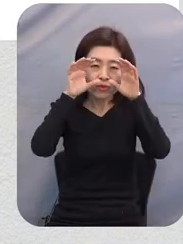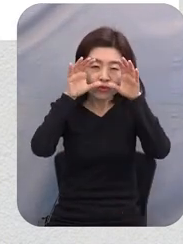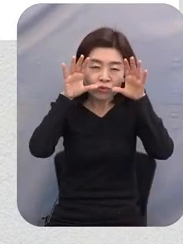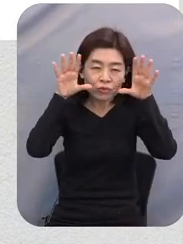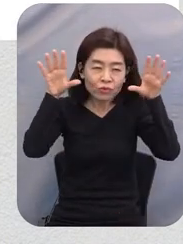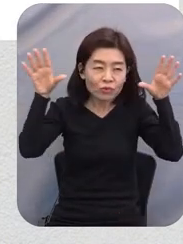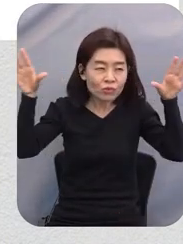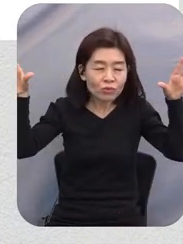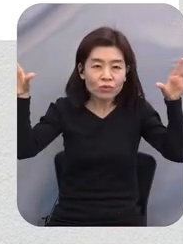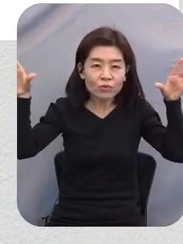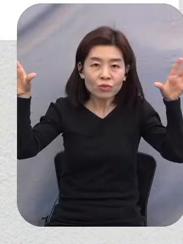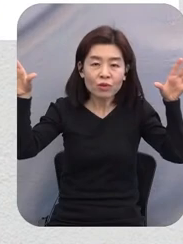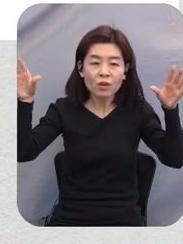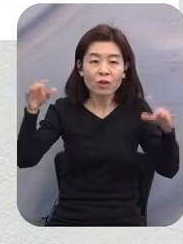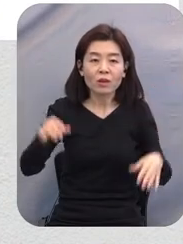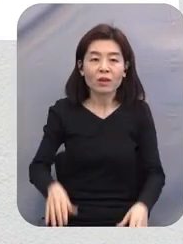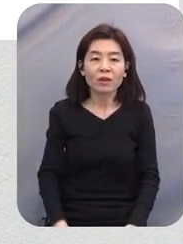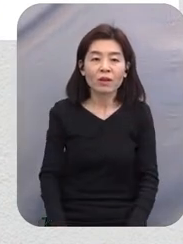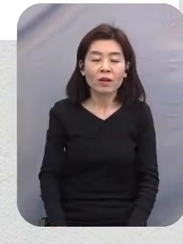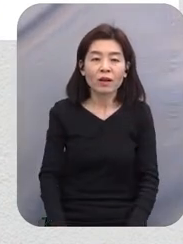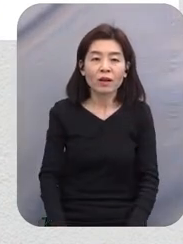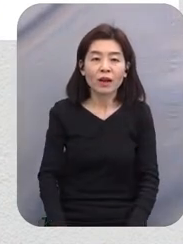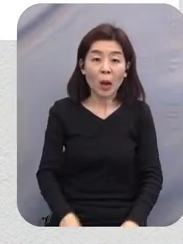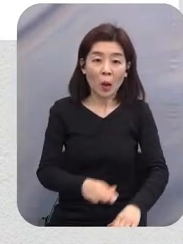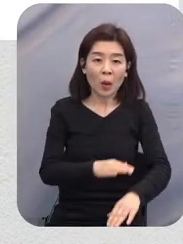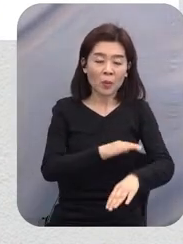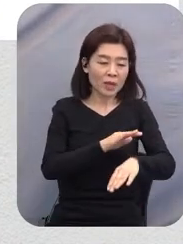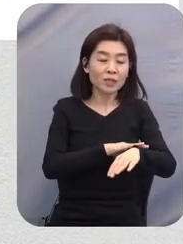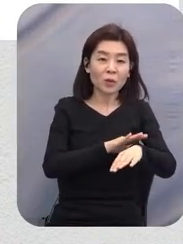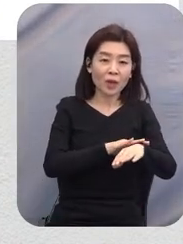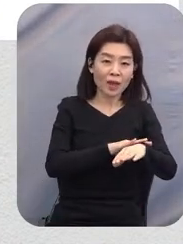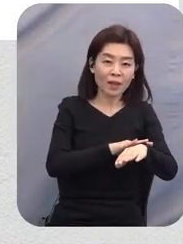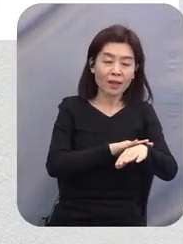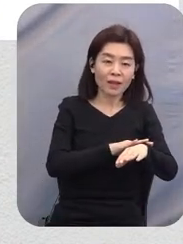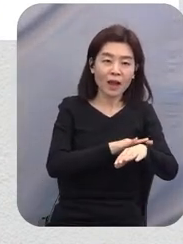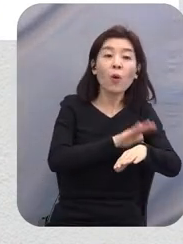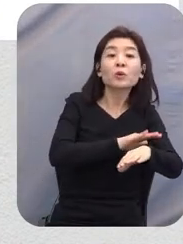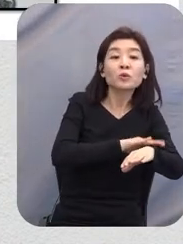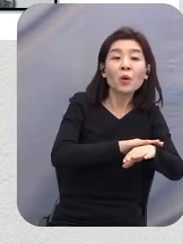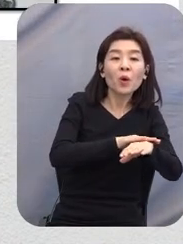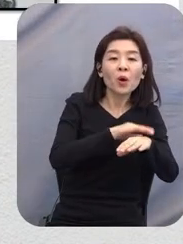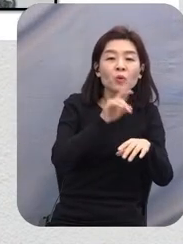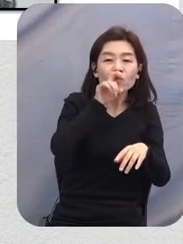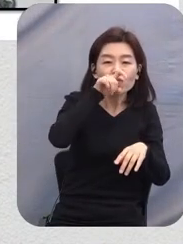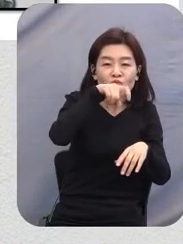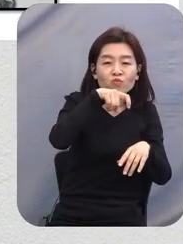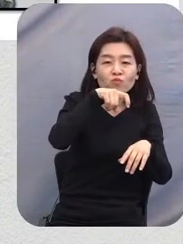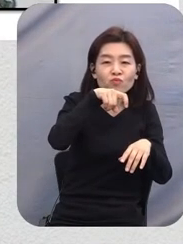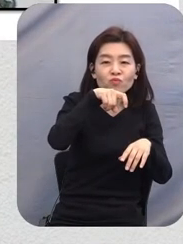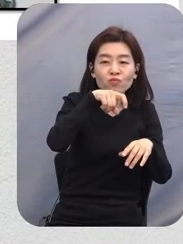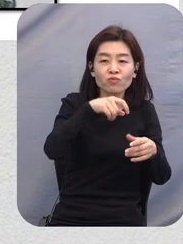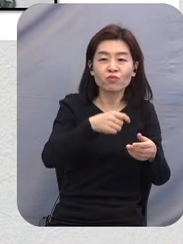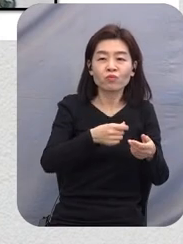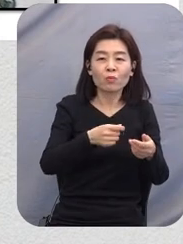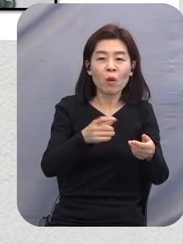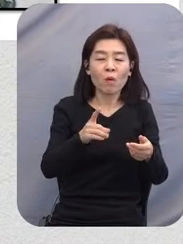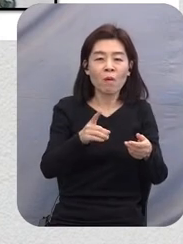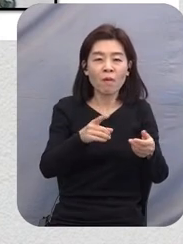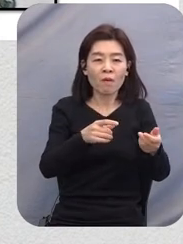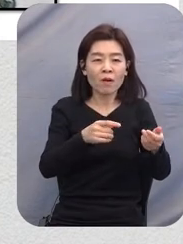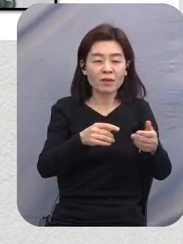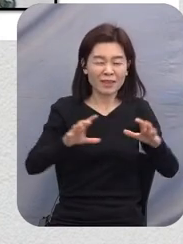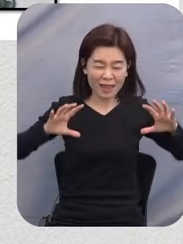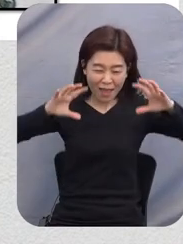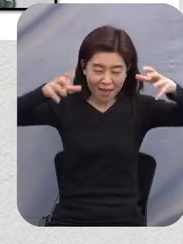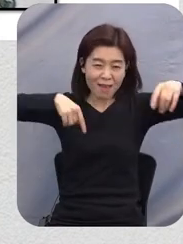시야의 도청이죠. 오른쪽에는 독수리가 화살을 움켜쥐고 있습니다. 전 세계를 지배하겠다는 거예요.